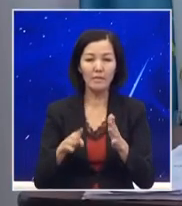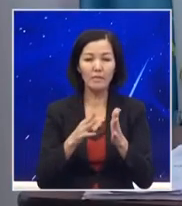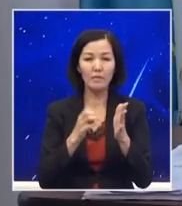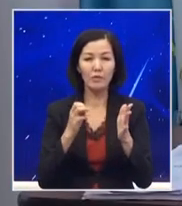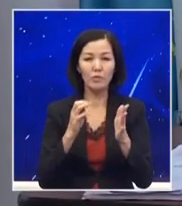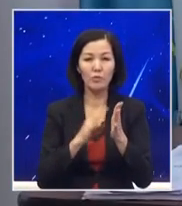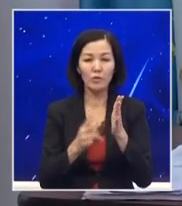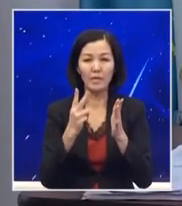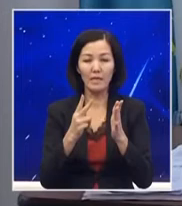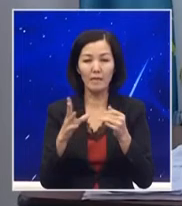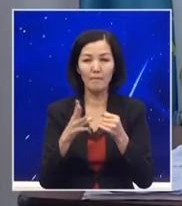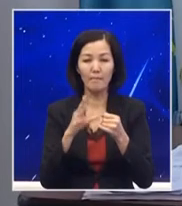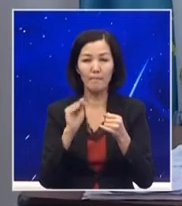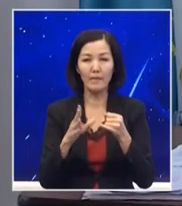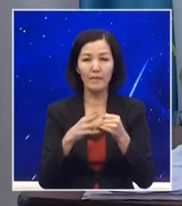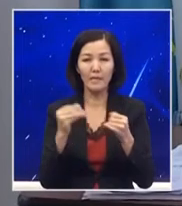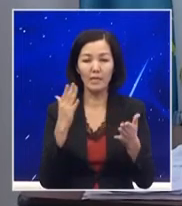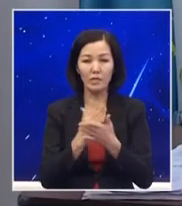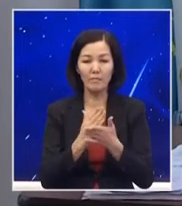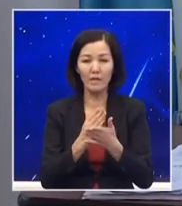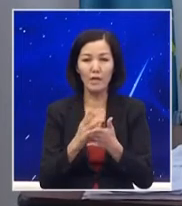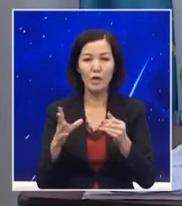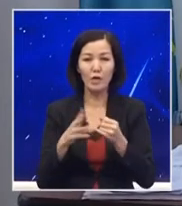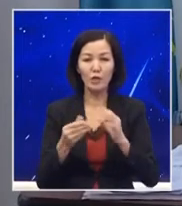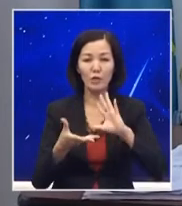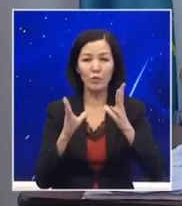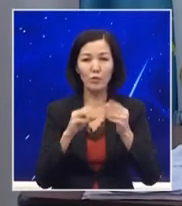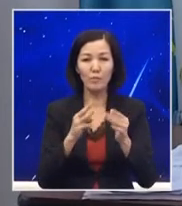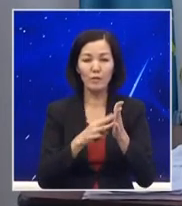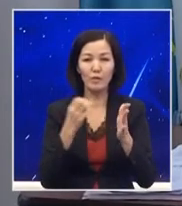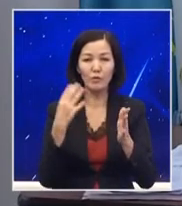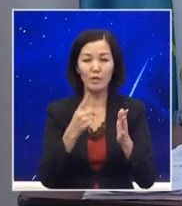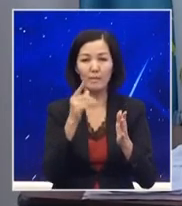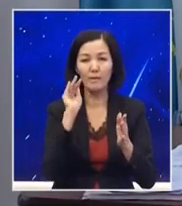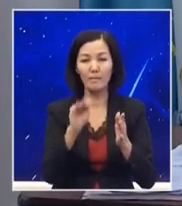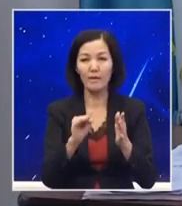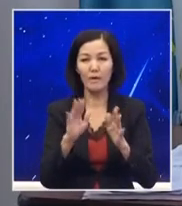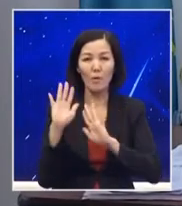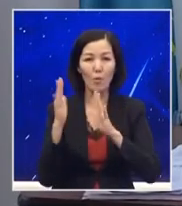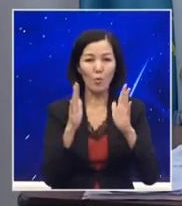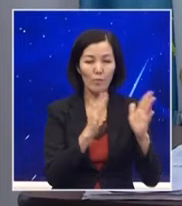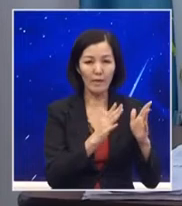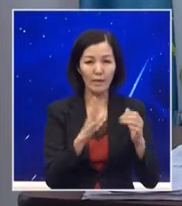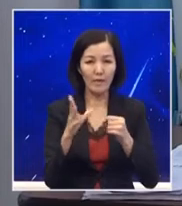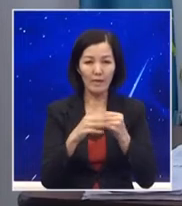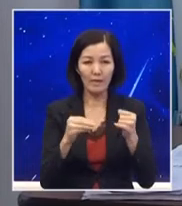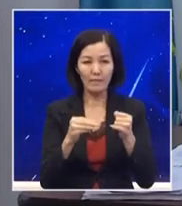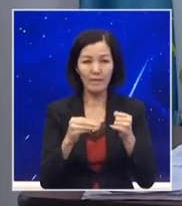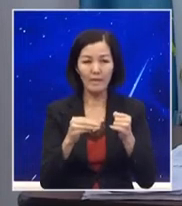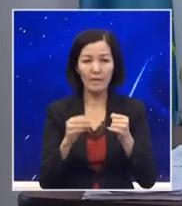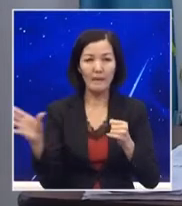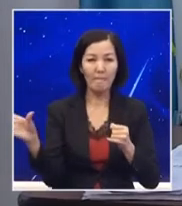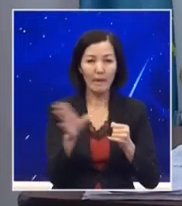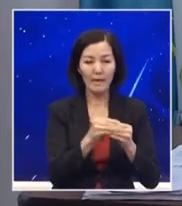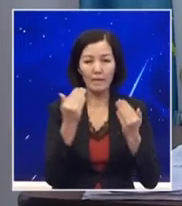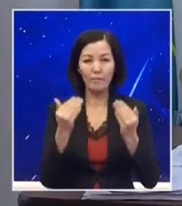1,218,920 гектар жері бар. Жер көлемінің 840 мың гектар жері оның орман алқабы. Сол орман алқабының барлығына біз